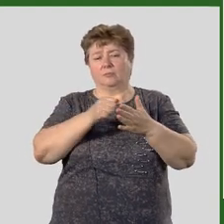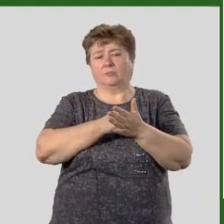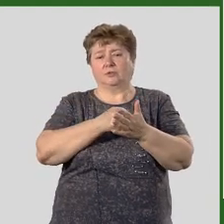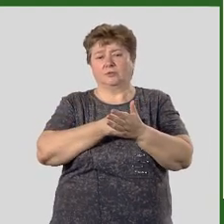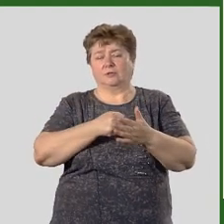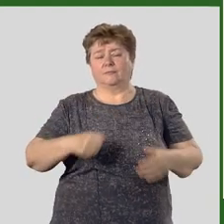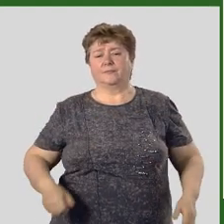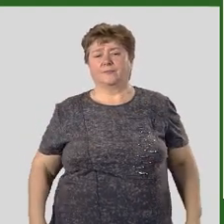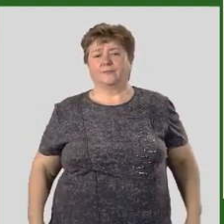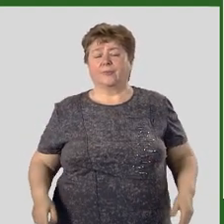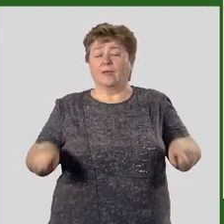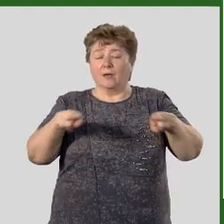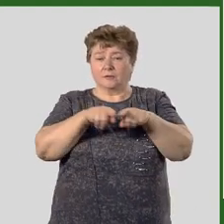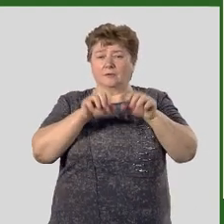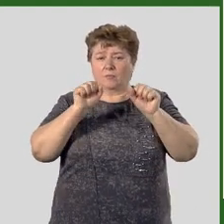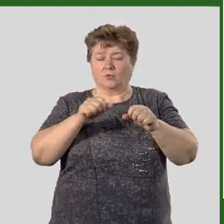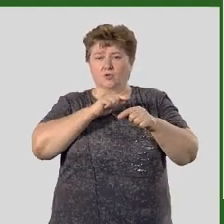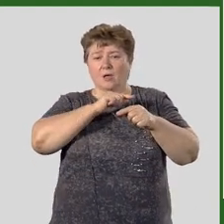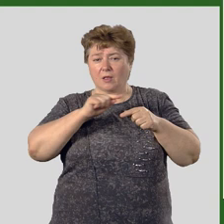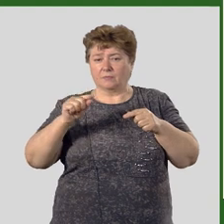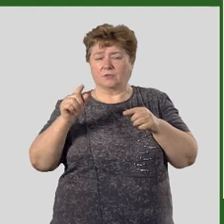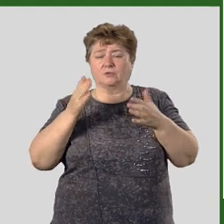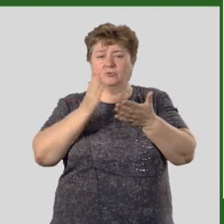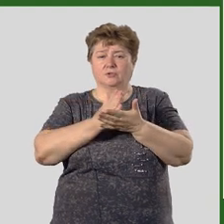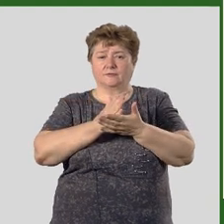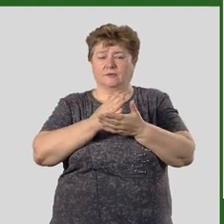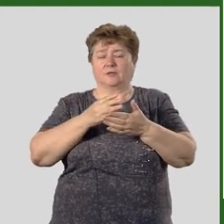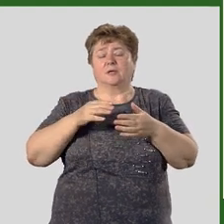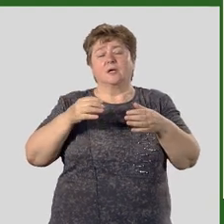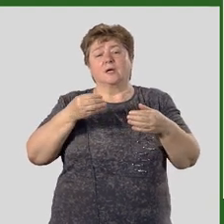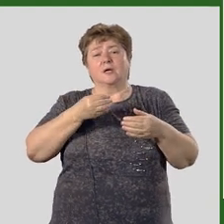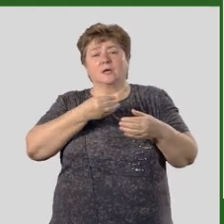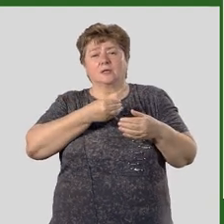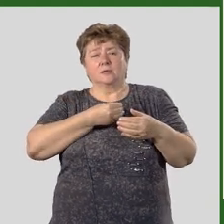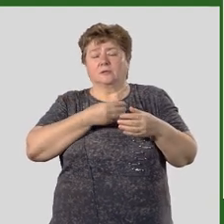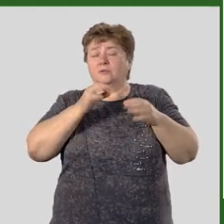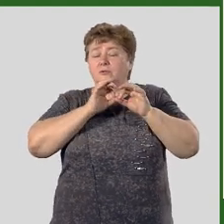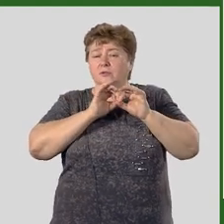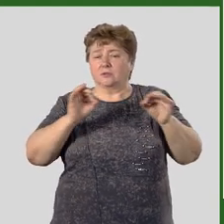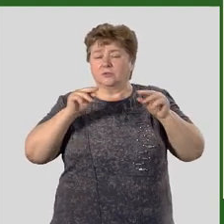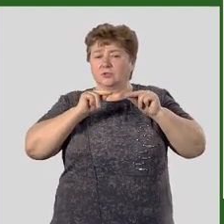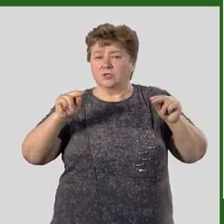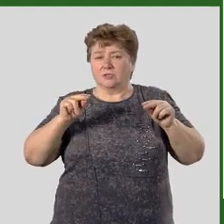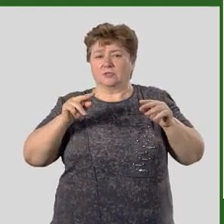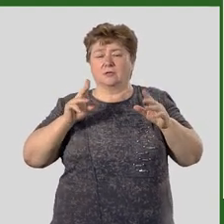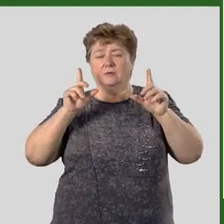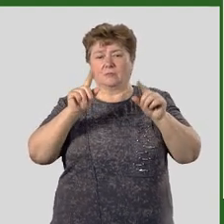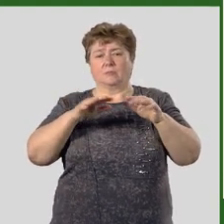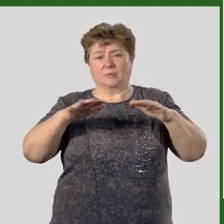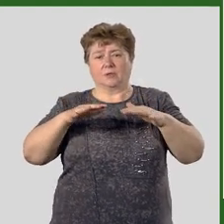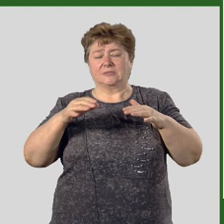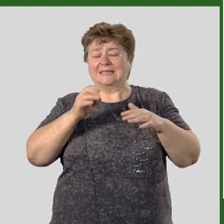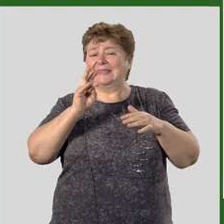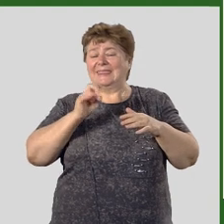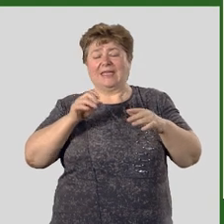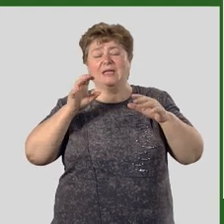причинам. Также можно отметить существование легальной и нелегальной миграции. Легальная